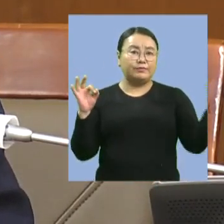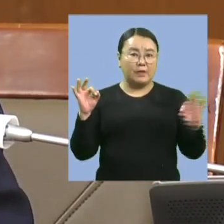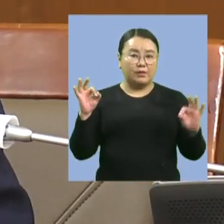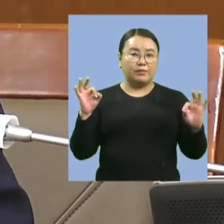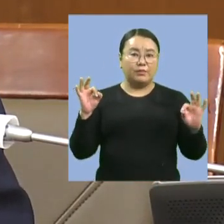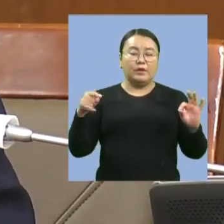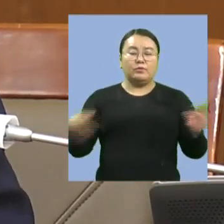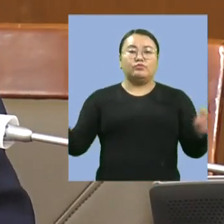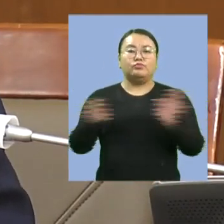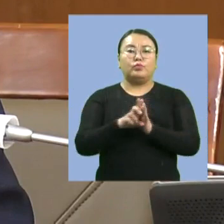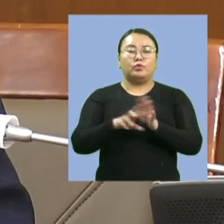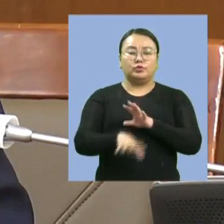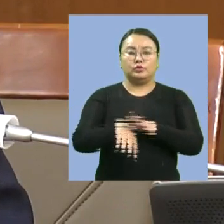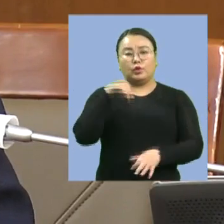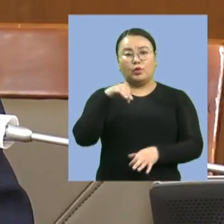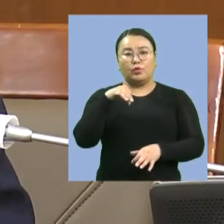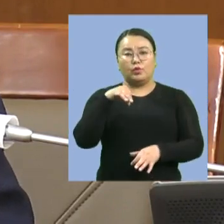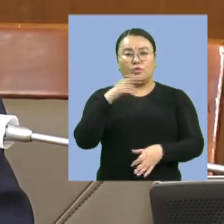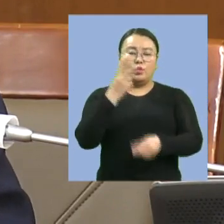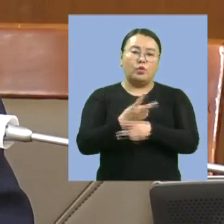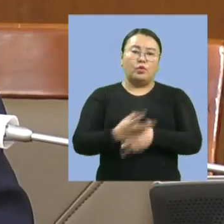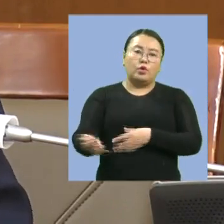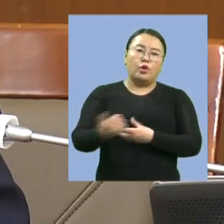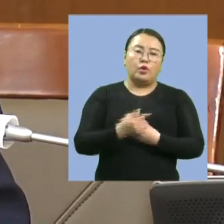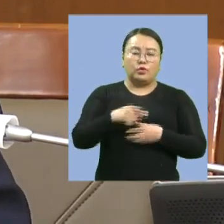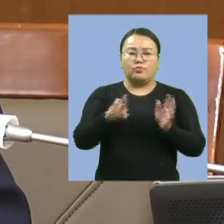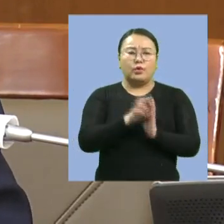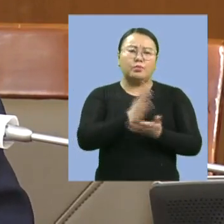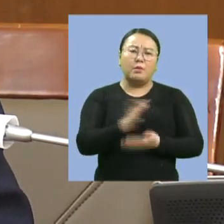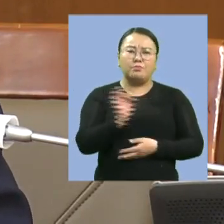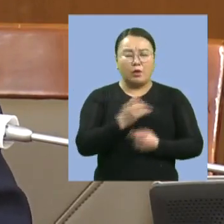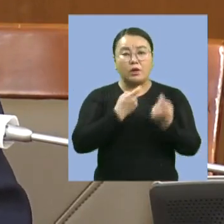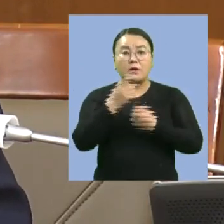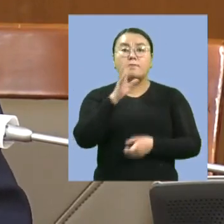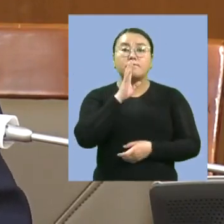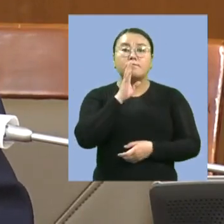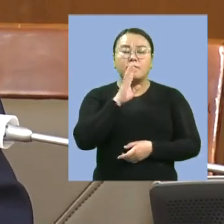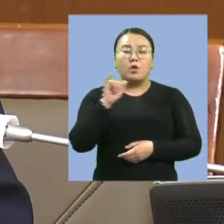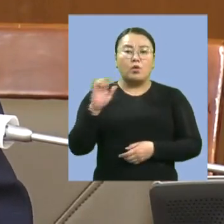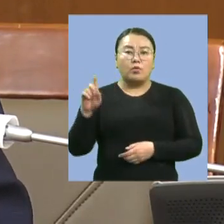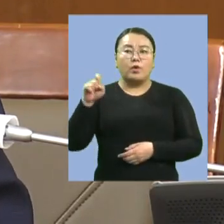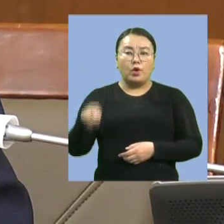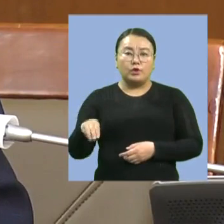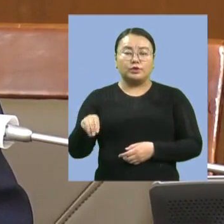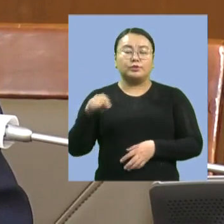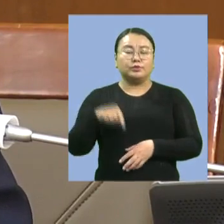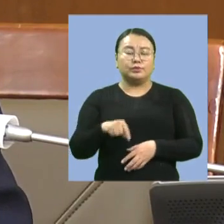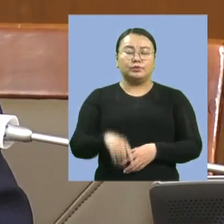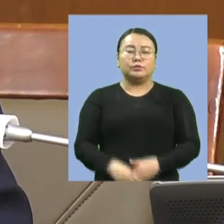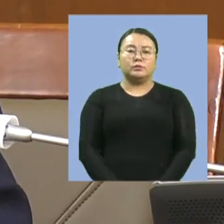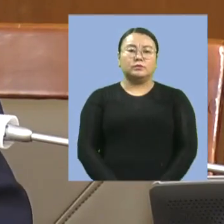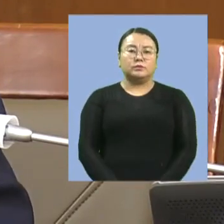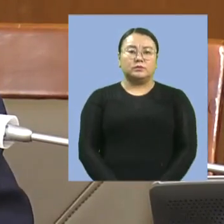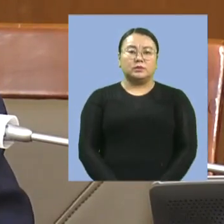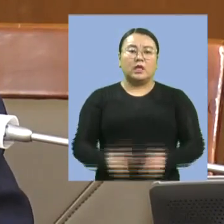50-50 гэдэг боломжийг бас ингээд сонгуулийнхаа хувьд оруулж өгөх тэр боломжийг бас ярилцъя. Өөрөөр хэлэх юм бол Улаанбаатар хотод байгаа